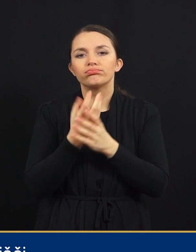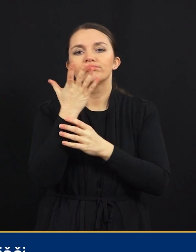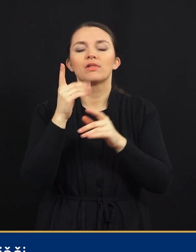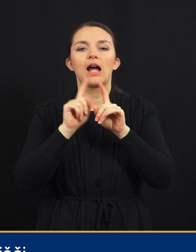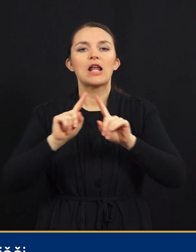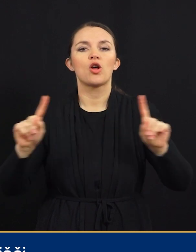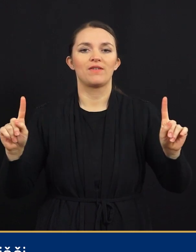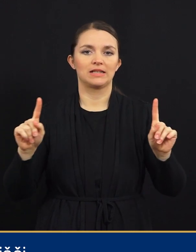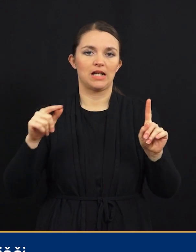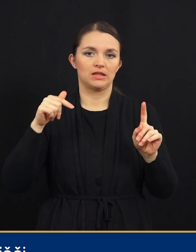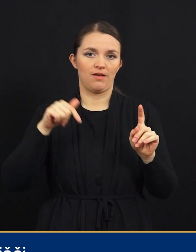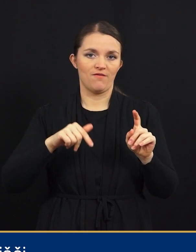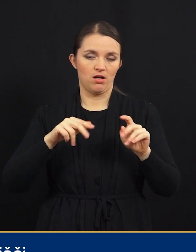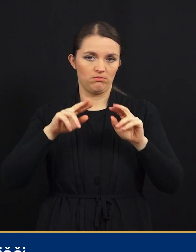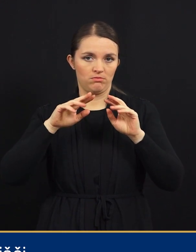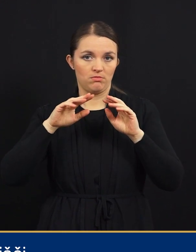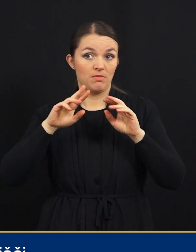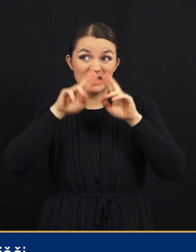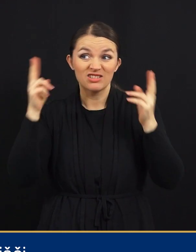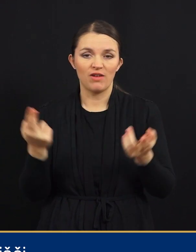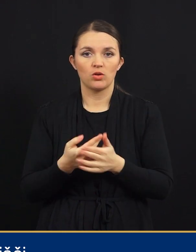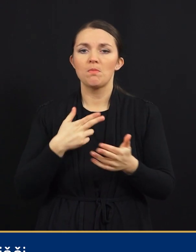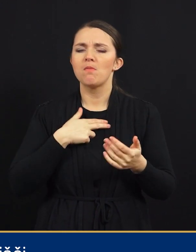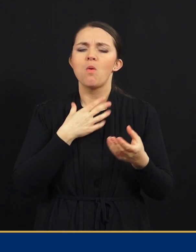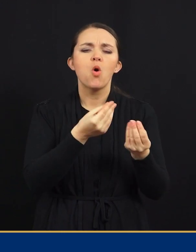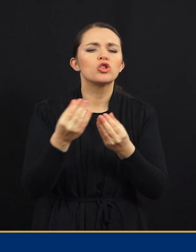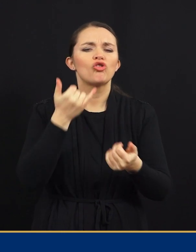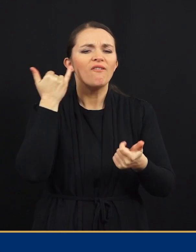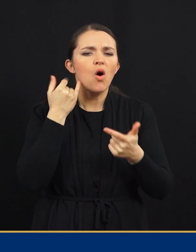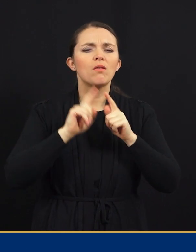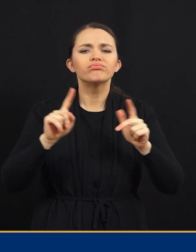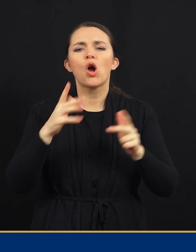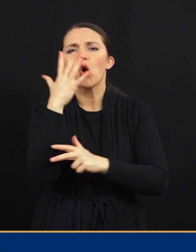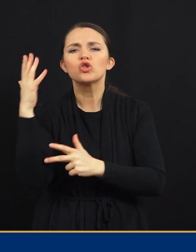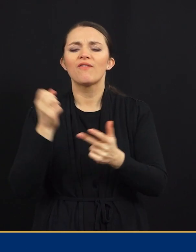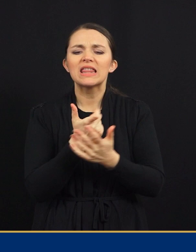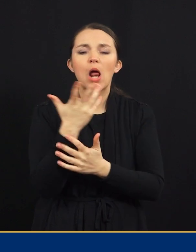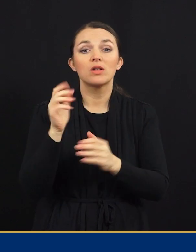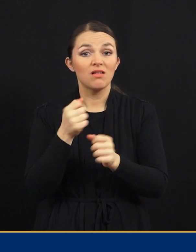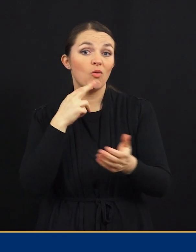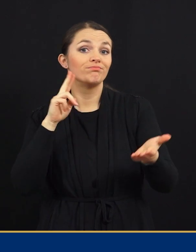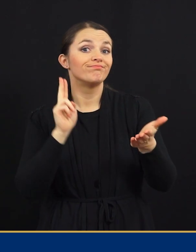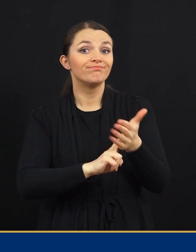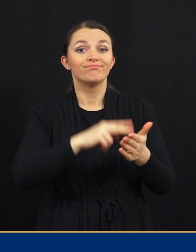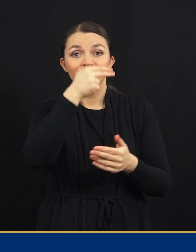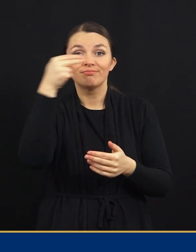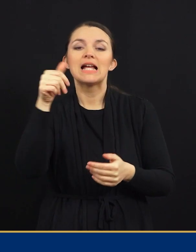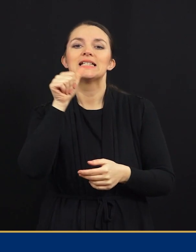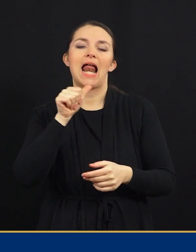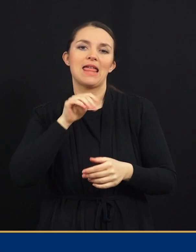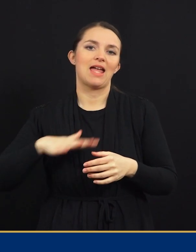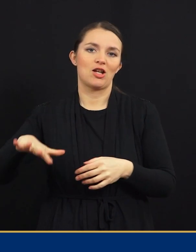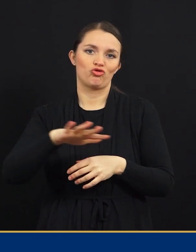Bogati smo z vodami in mokrišči, gozdovi in travniki, zato se nas je upravičeno prijel sloves zelene